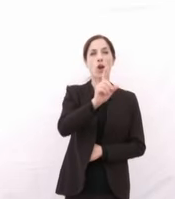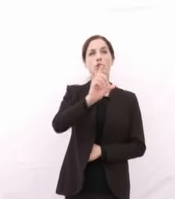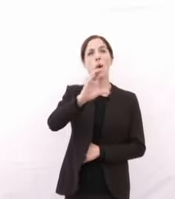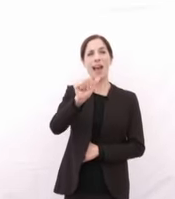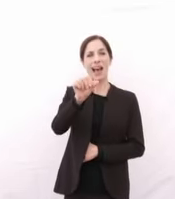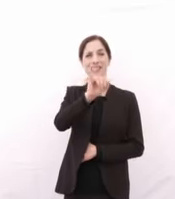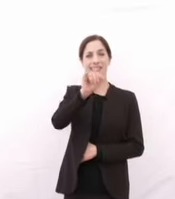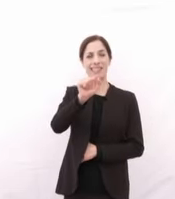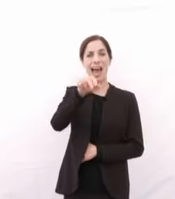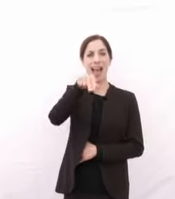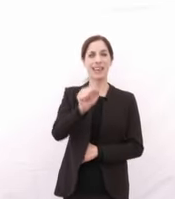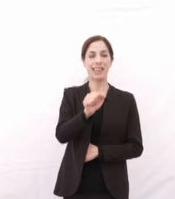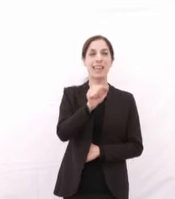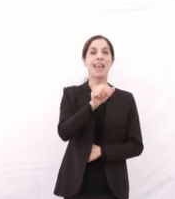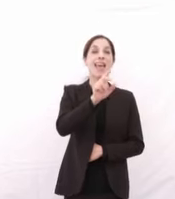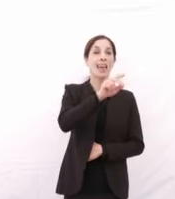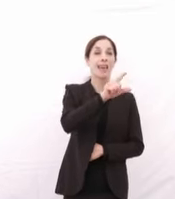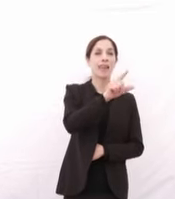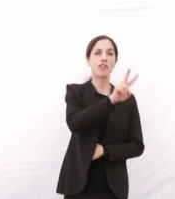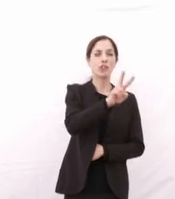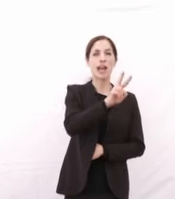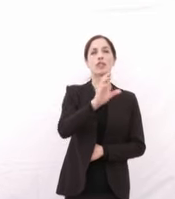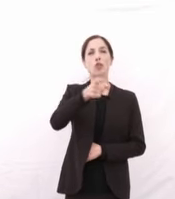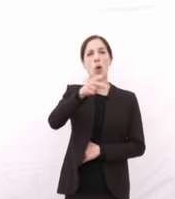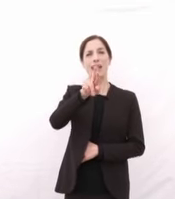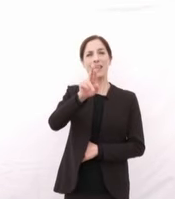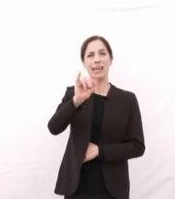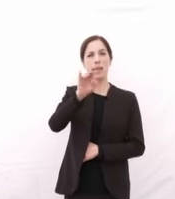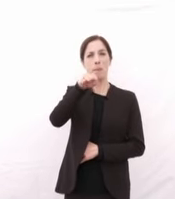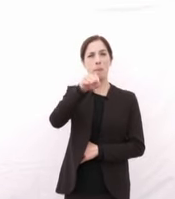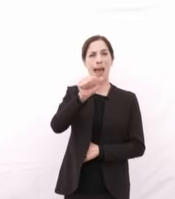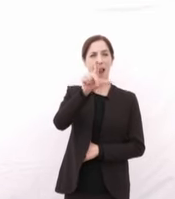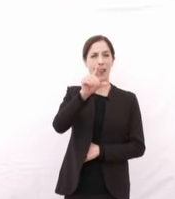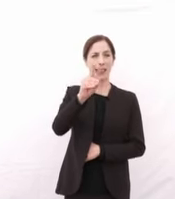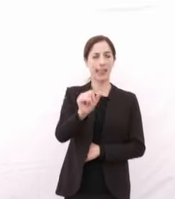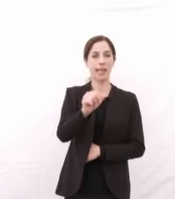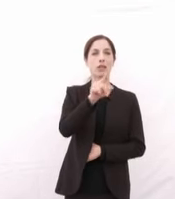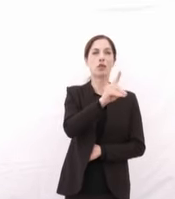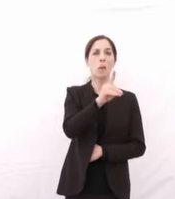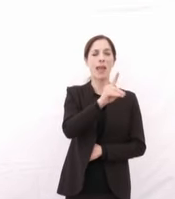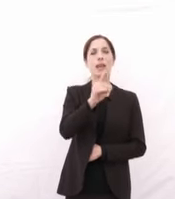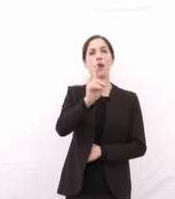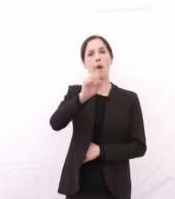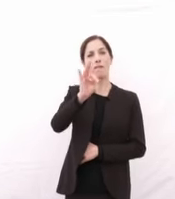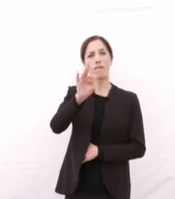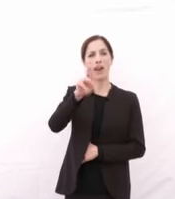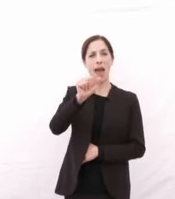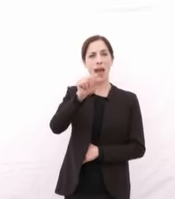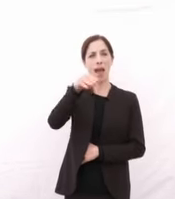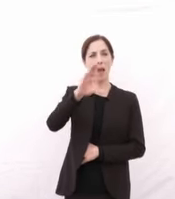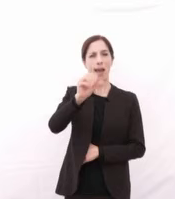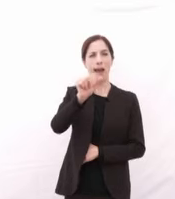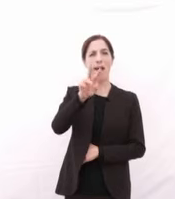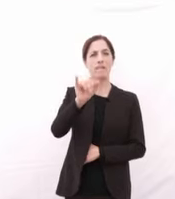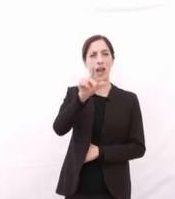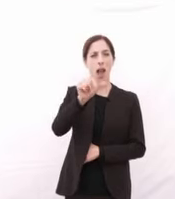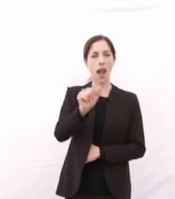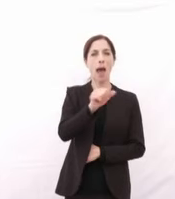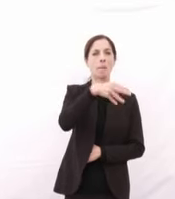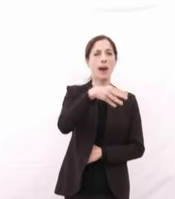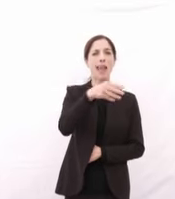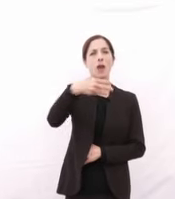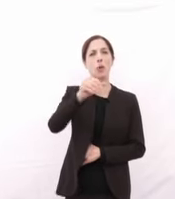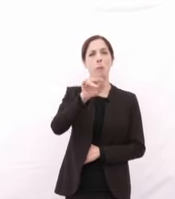Grimaldi. Vincenzo Mulè. Domenico Francavilla. Mariano Virone. Giuseppe